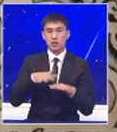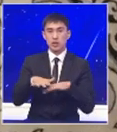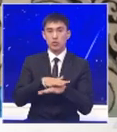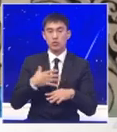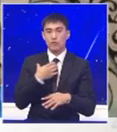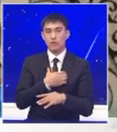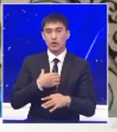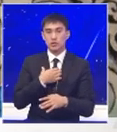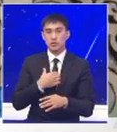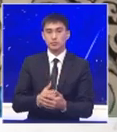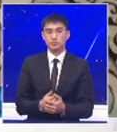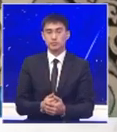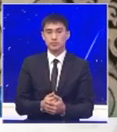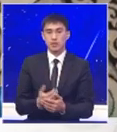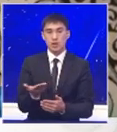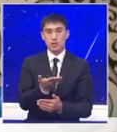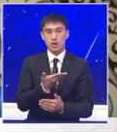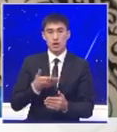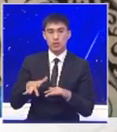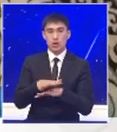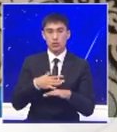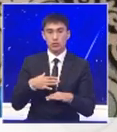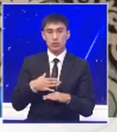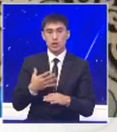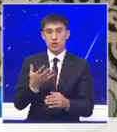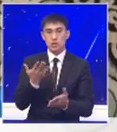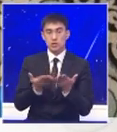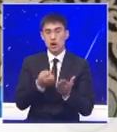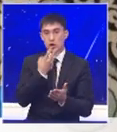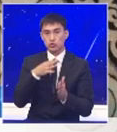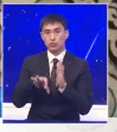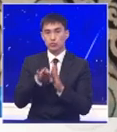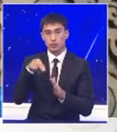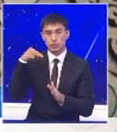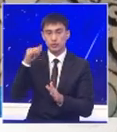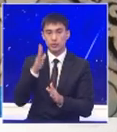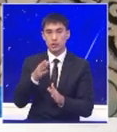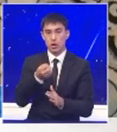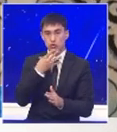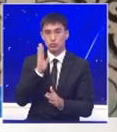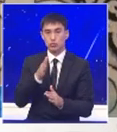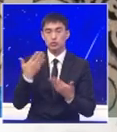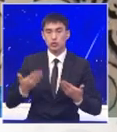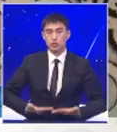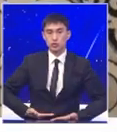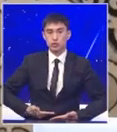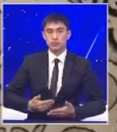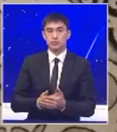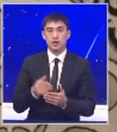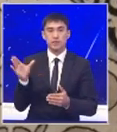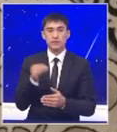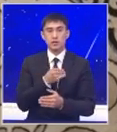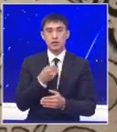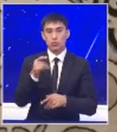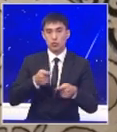важно. Для народ так хороший президент будет, хороший будет жизнь. Все